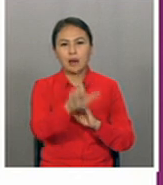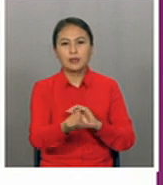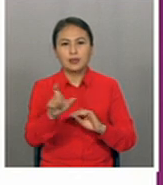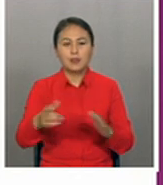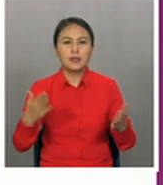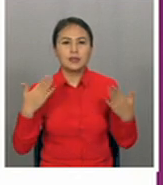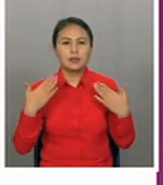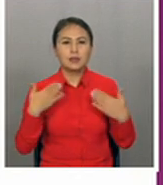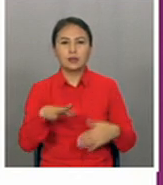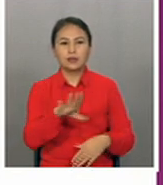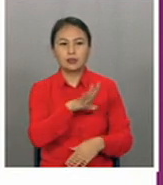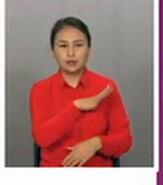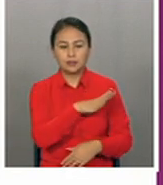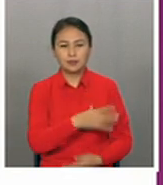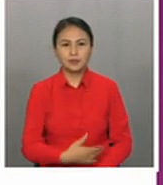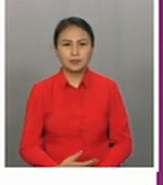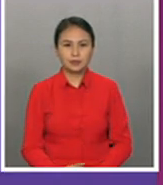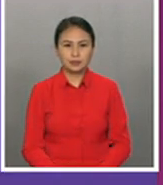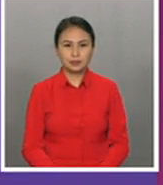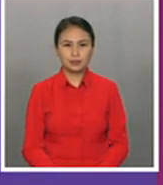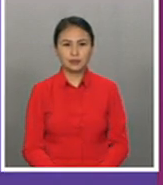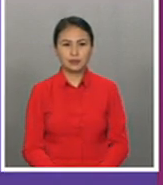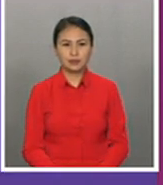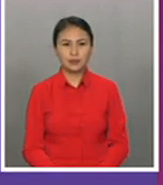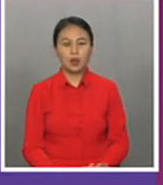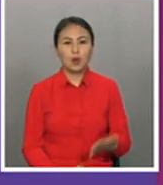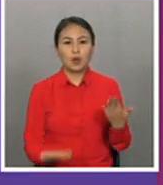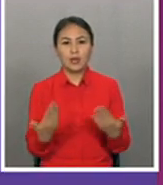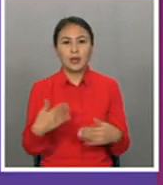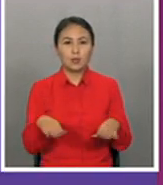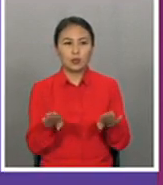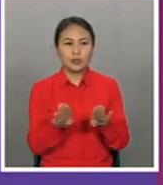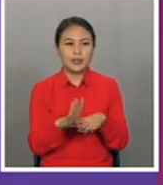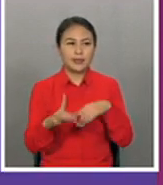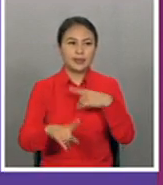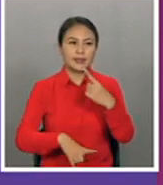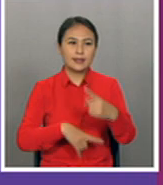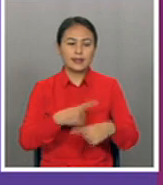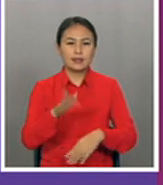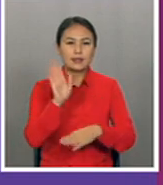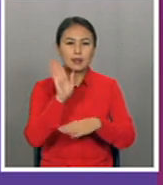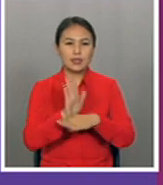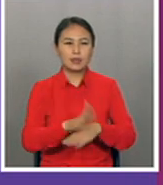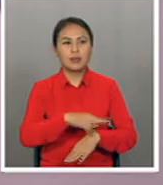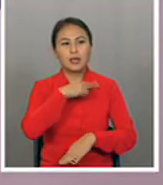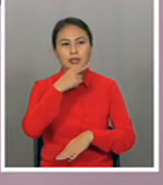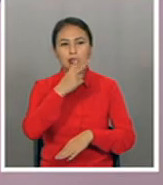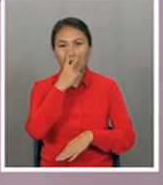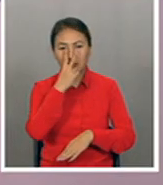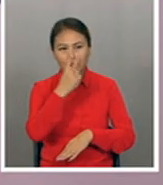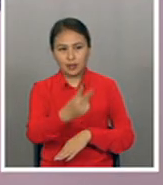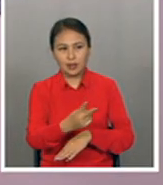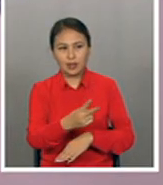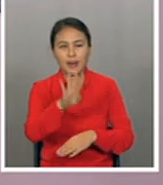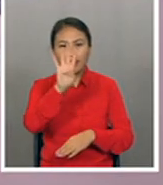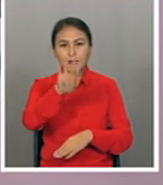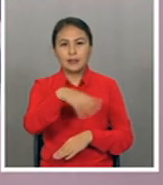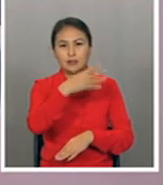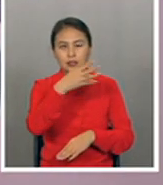демалды. Жақсы балалар. Олай болса, келесі тапсырмаға назар аударайық. Кесте